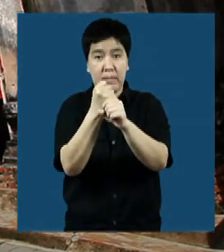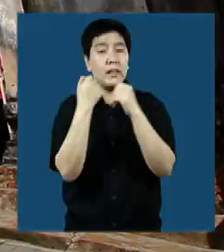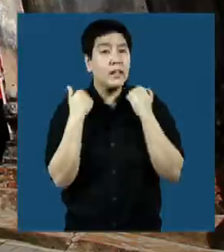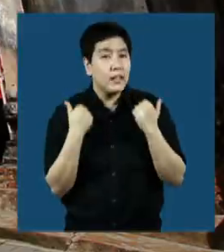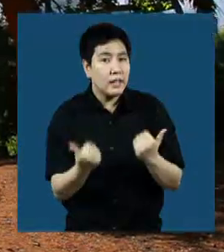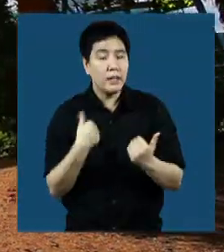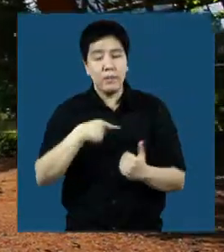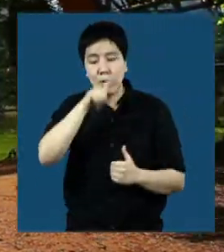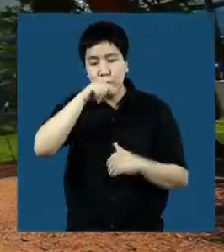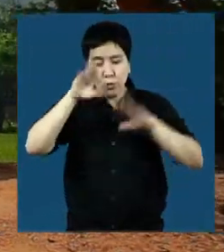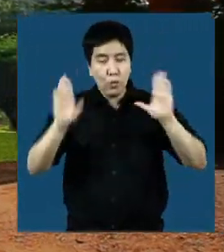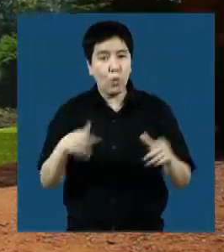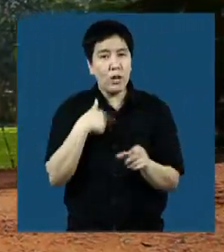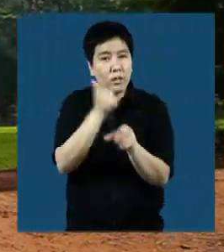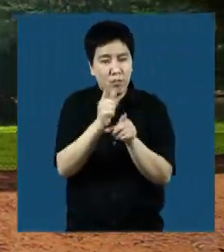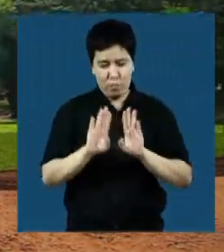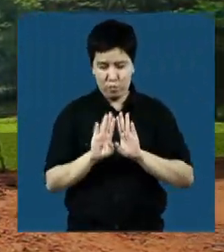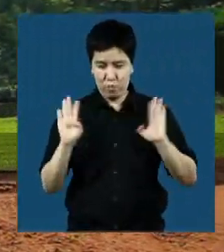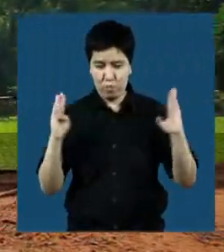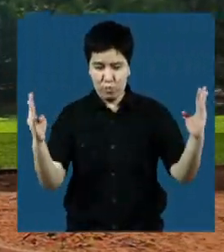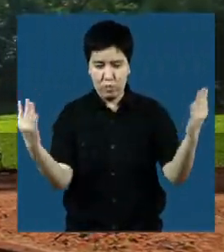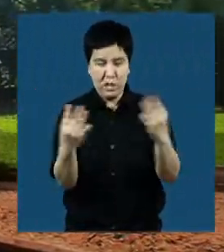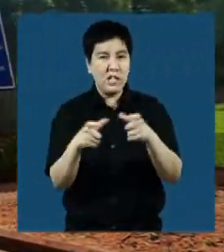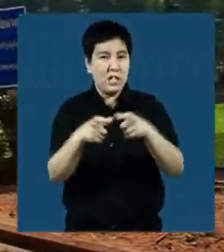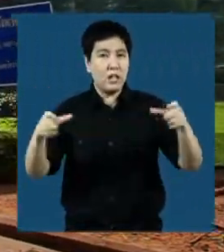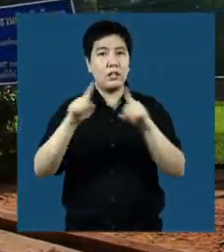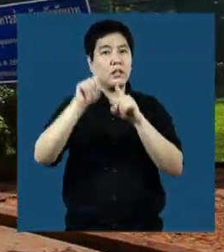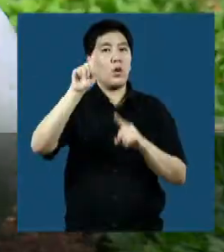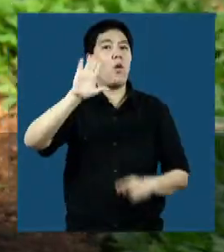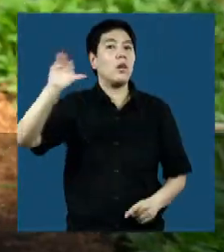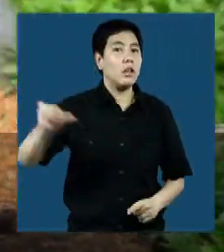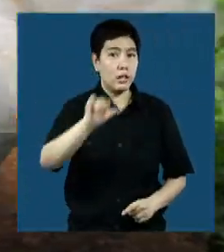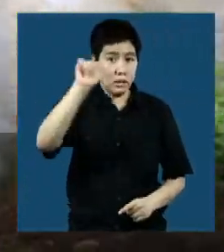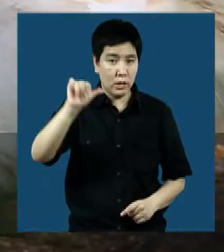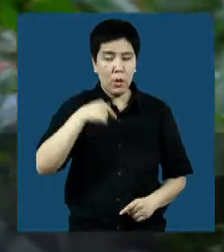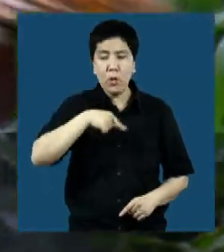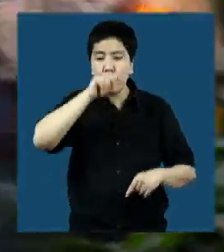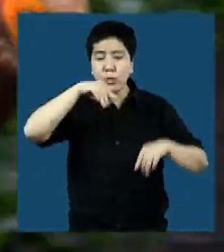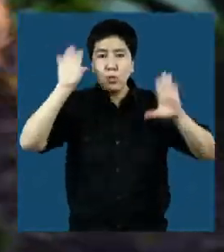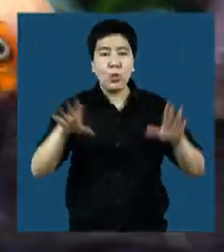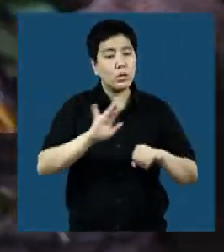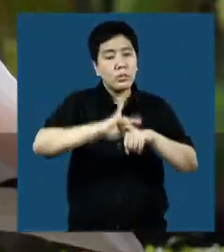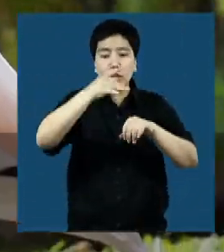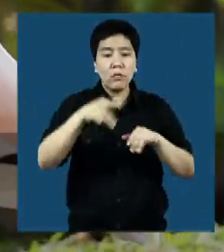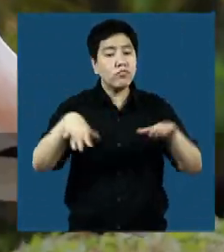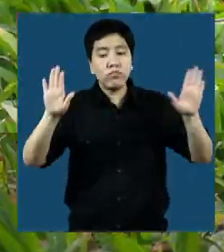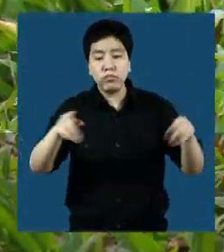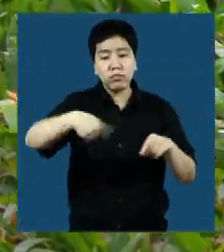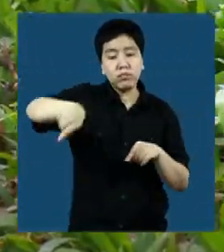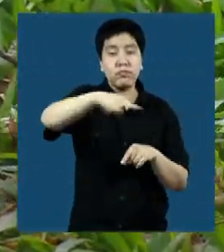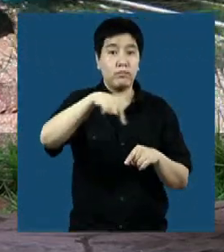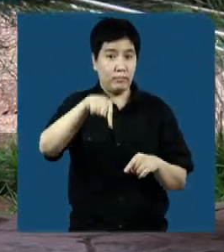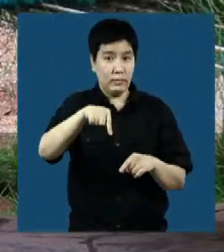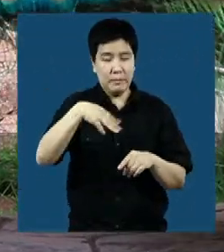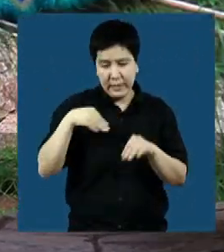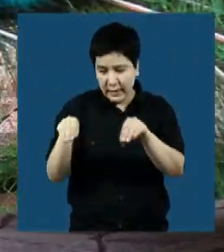าพันปีส่วนนกชัยนาทโดดเด่นเพราะมีกรงนกที่ใหญ่ที่สุดในเอเชียนกต่างๆจึงอยู่กันอย่างธรรมชาติน